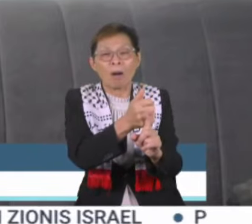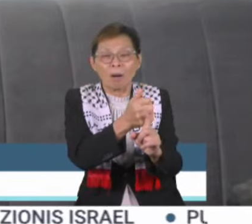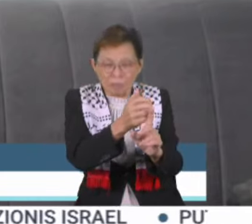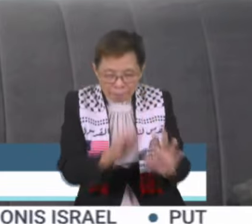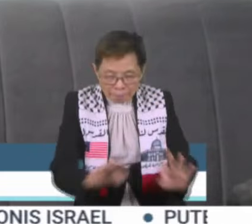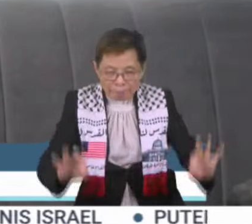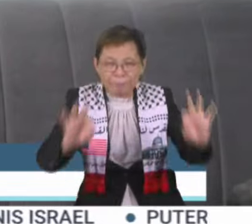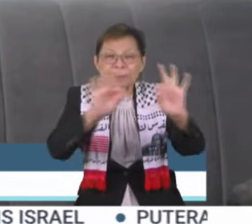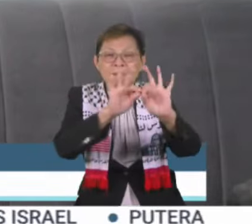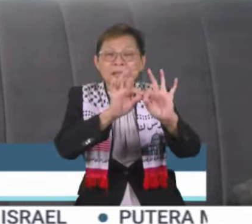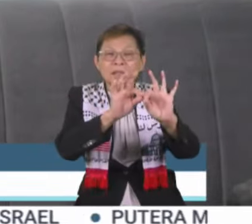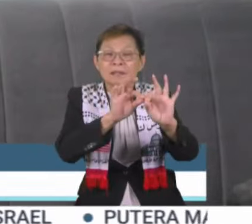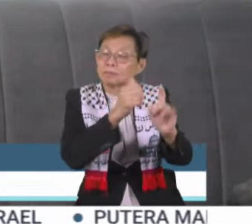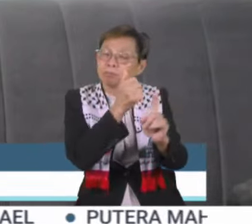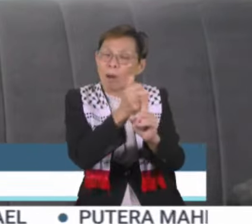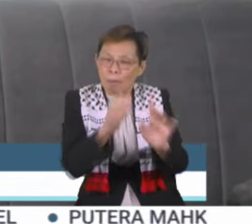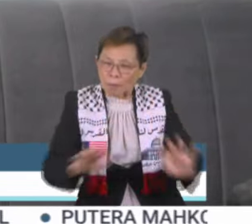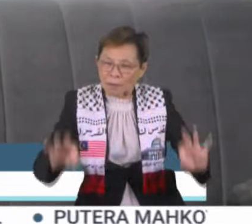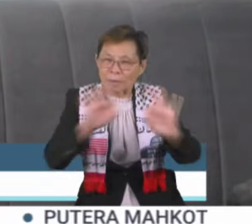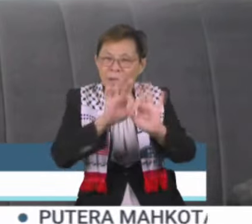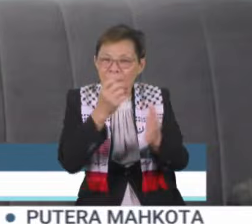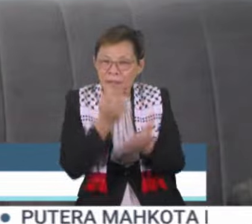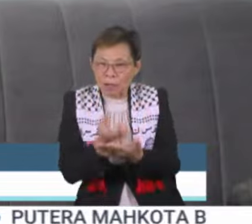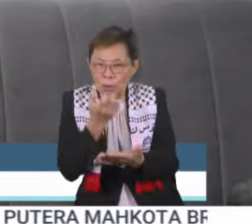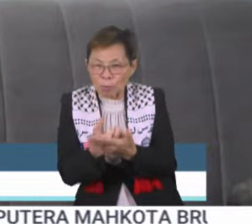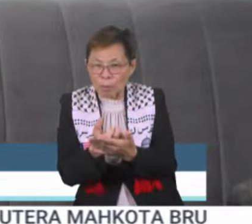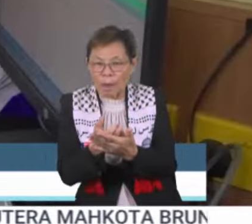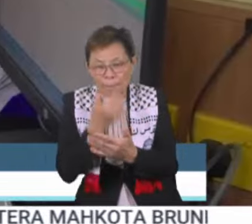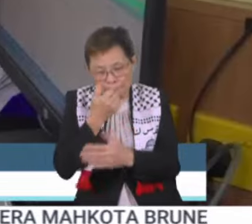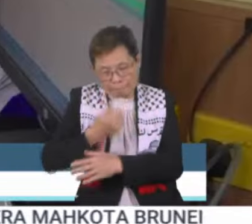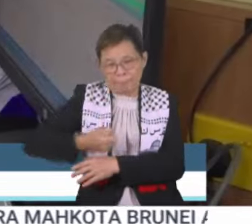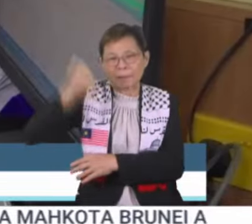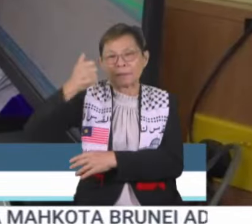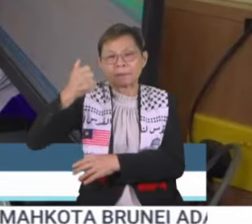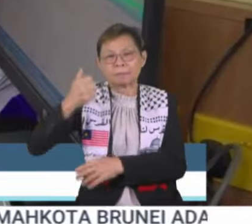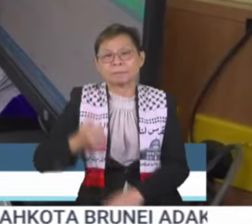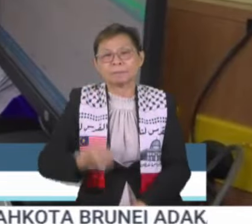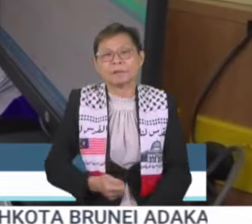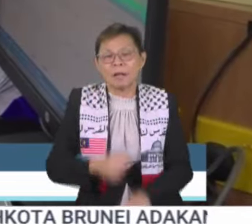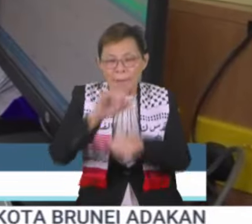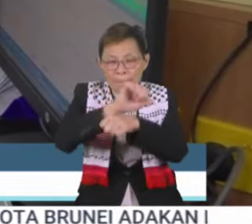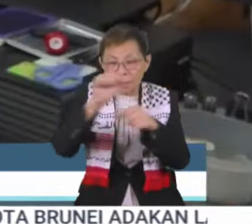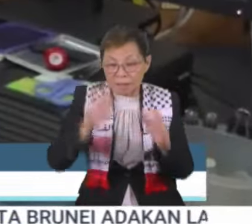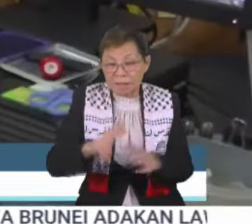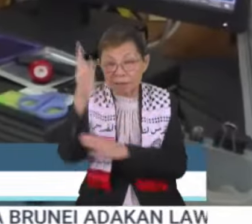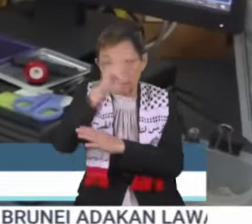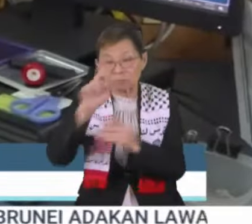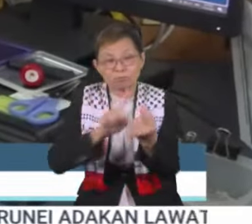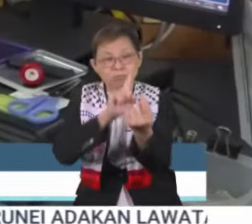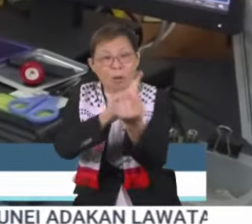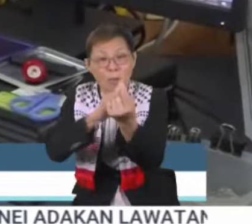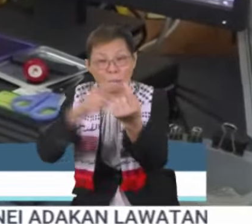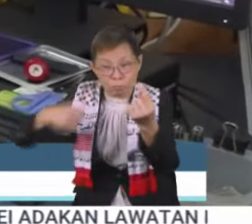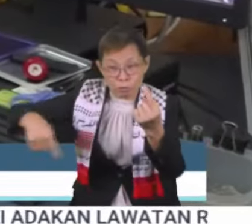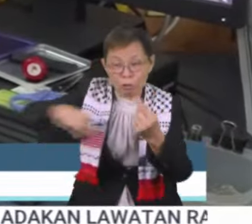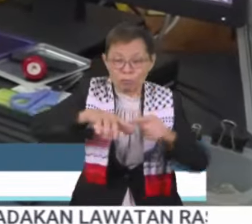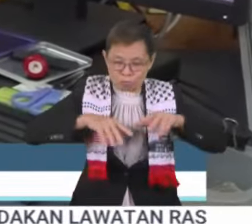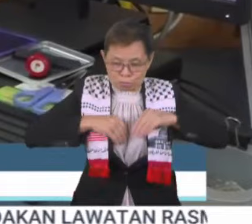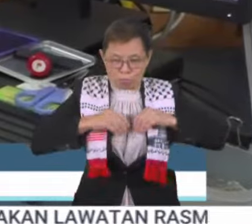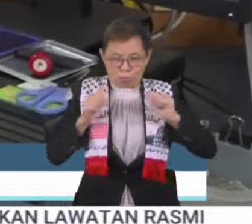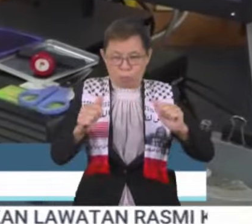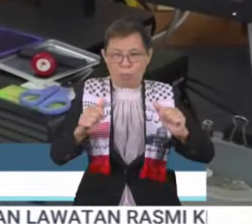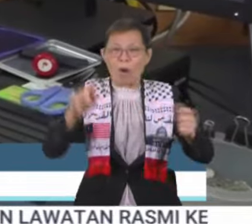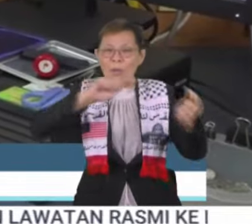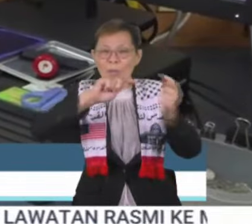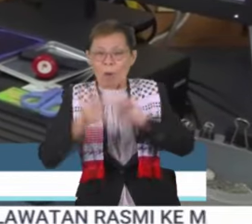signifikan kepada ekonomi yang lebih baik. Penjawat awam yang ditemui turut menyambut baik